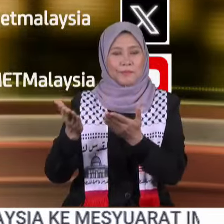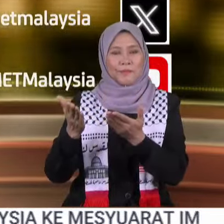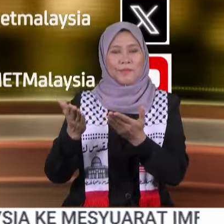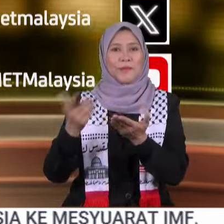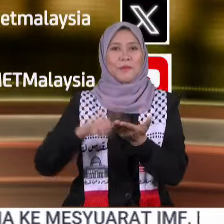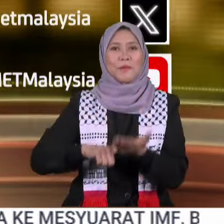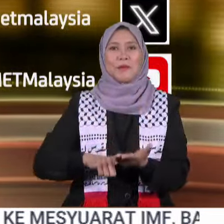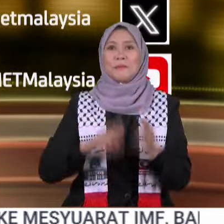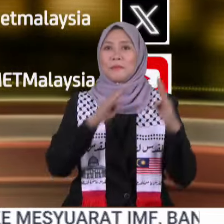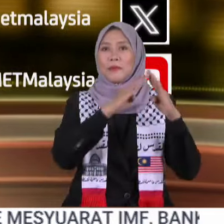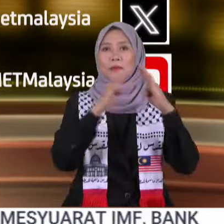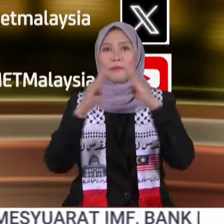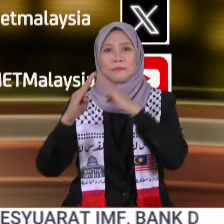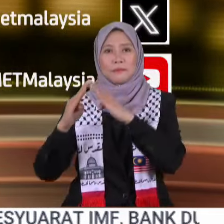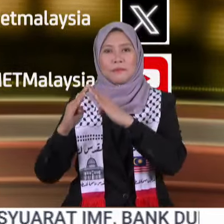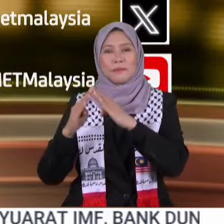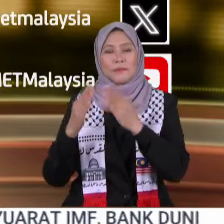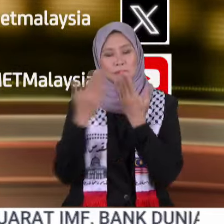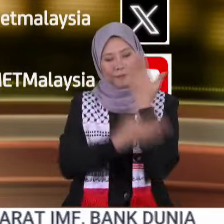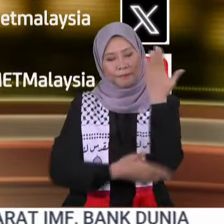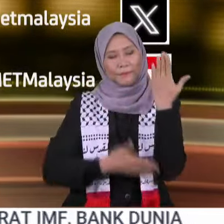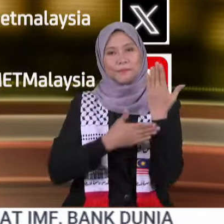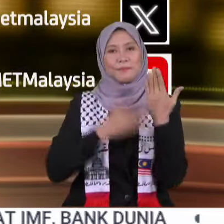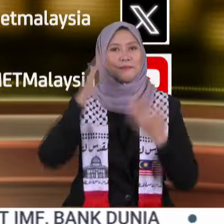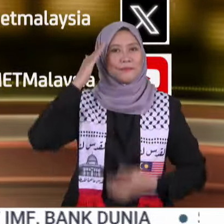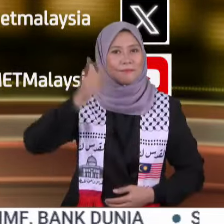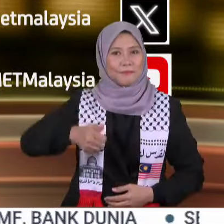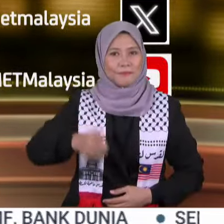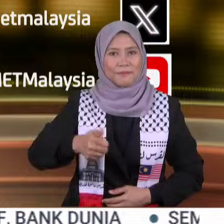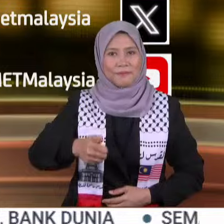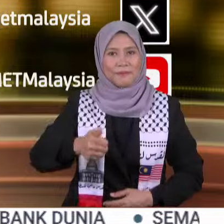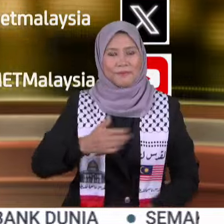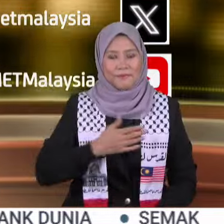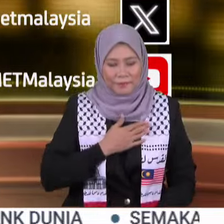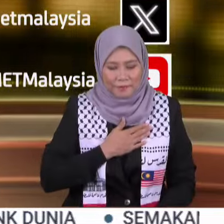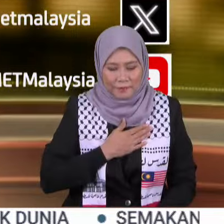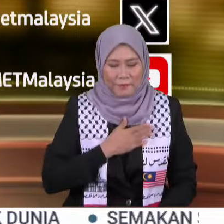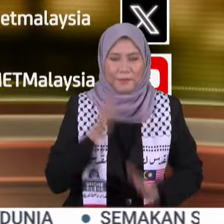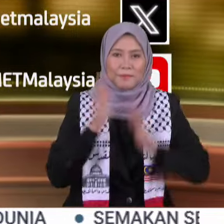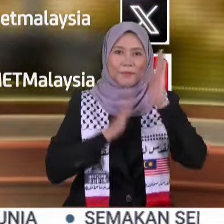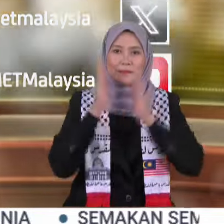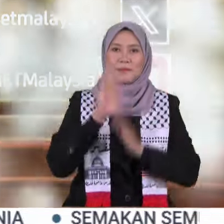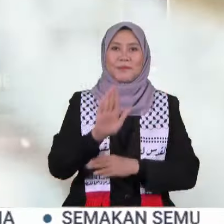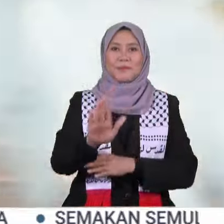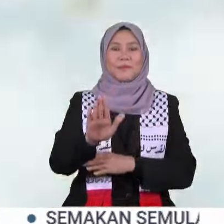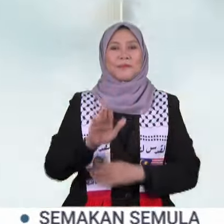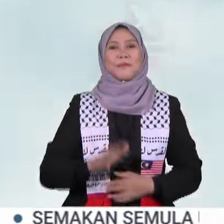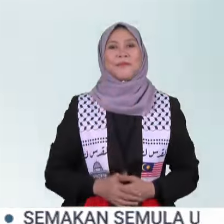cuaca bagi bandar-bandar utama di seluruh negara. Assalamualaikum dan salam Malaysia Madani.